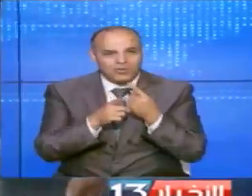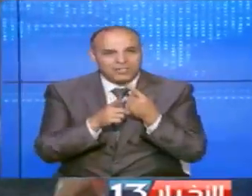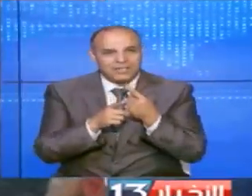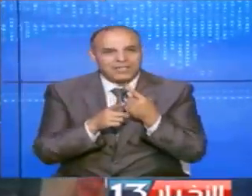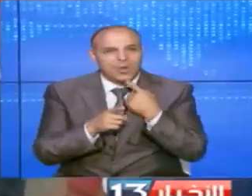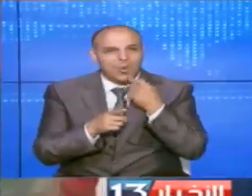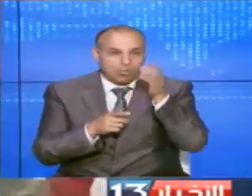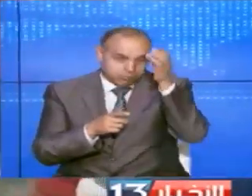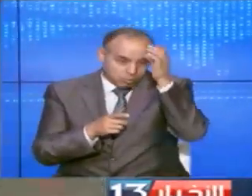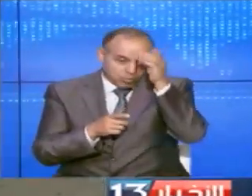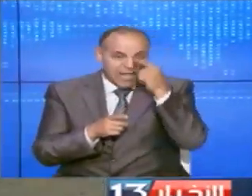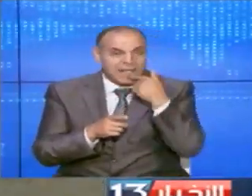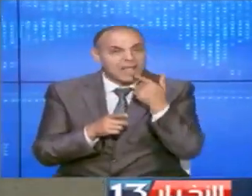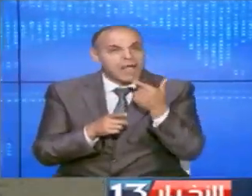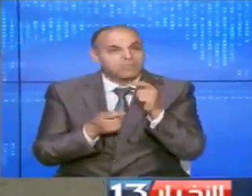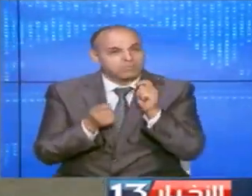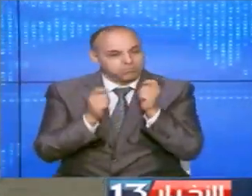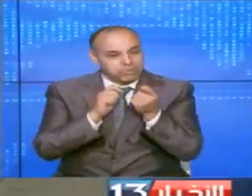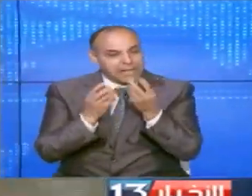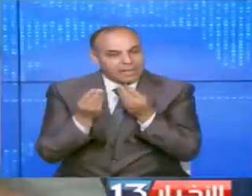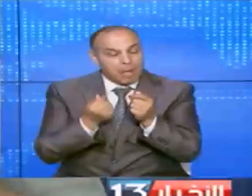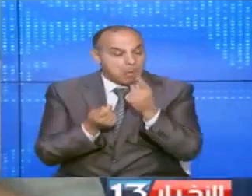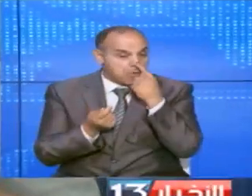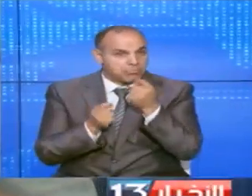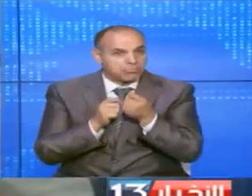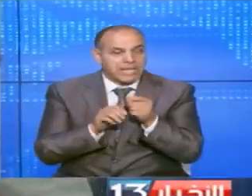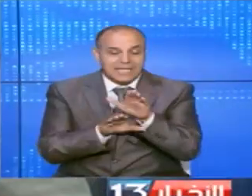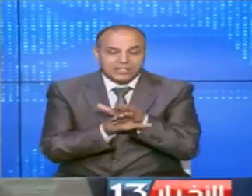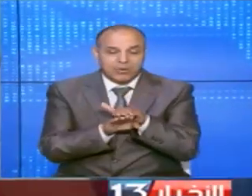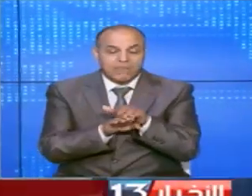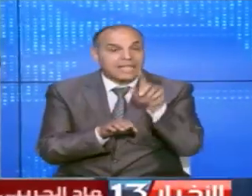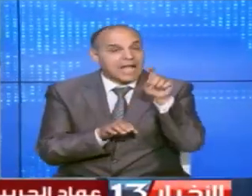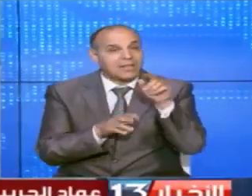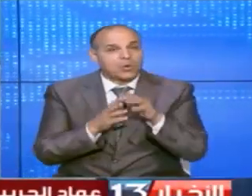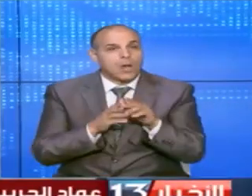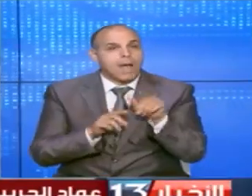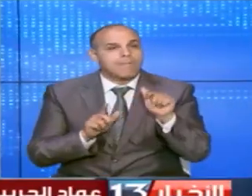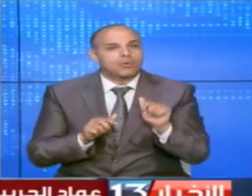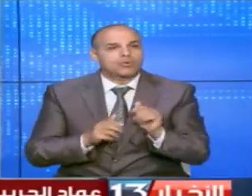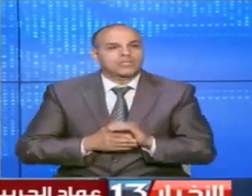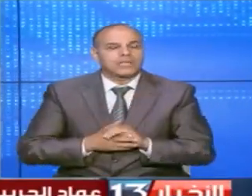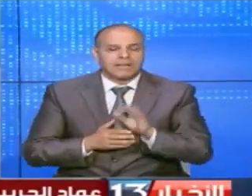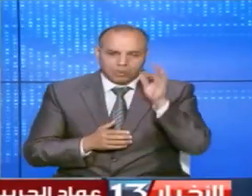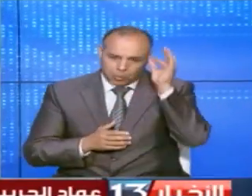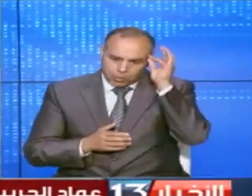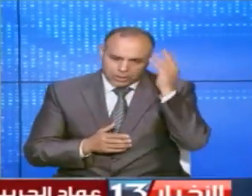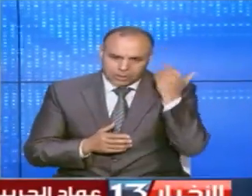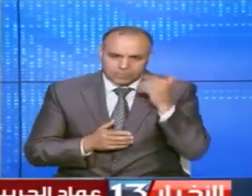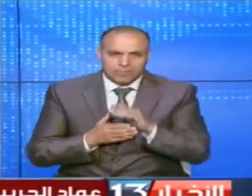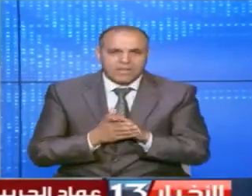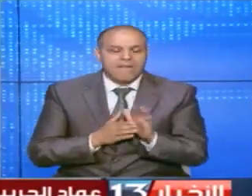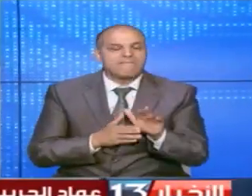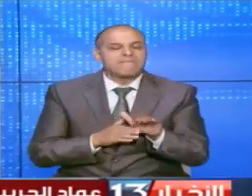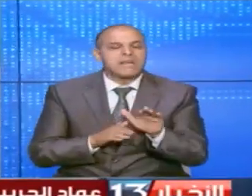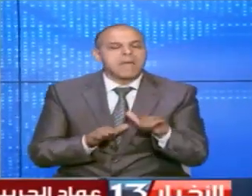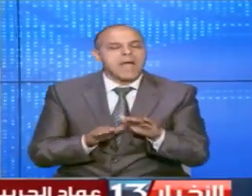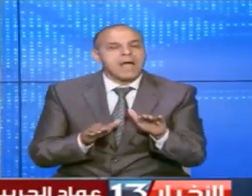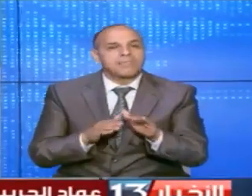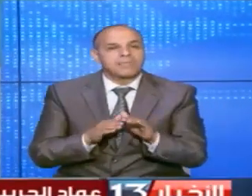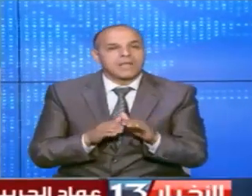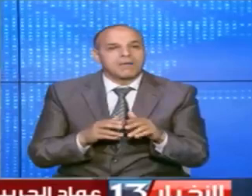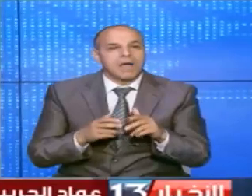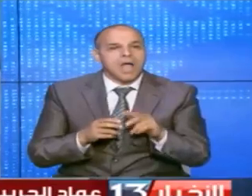الى تغير السلحفات الخبراء موجوده عندنا في تونس في ال في المائه ام ام